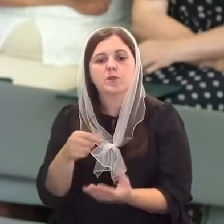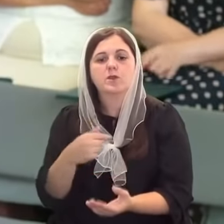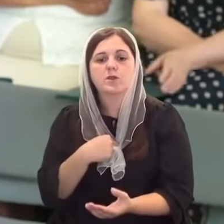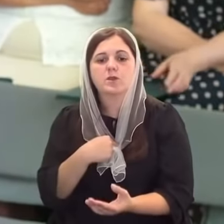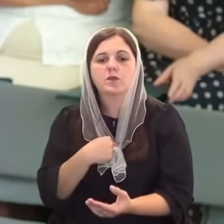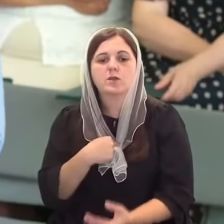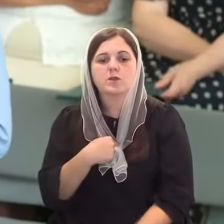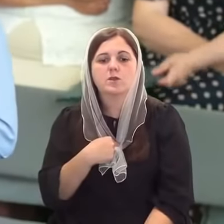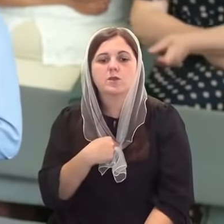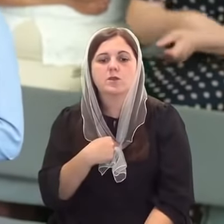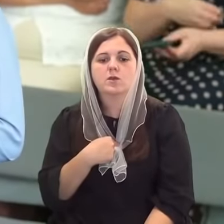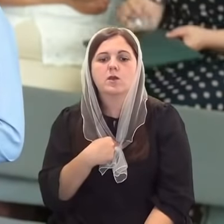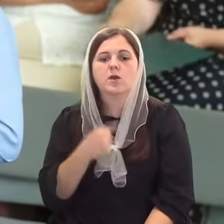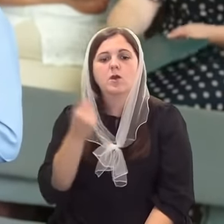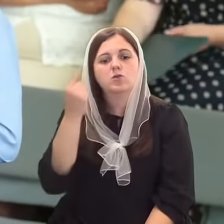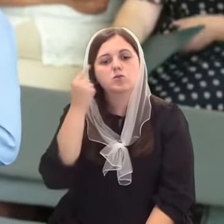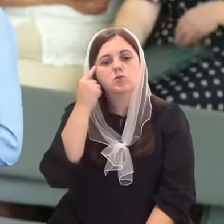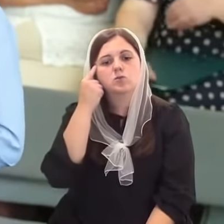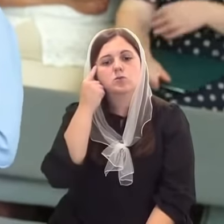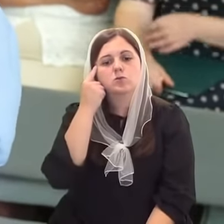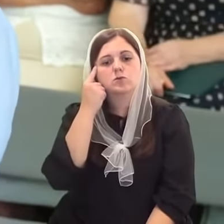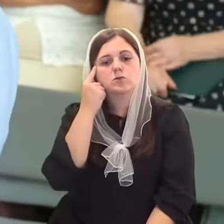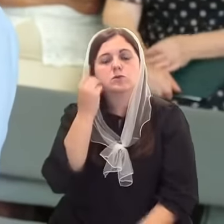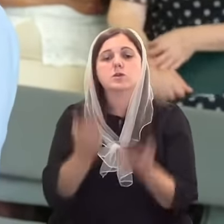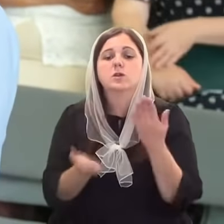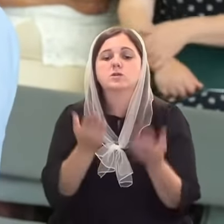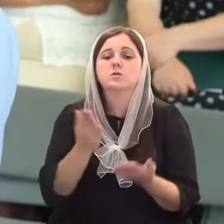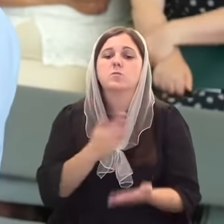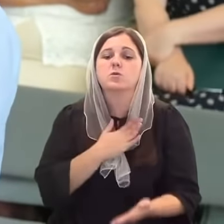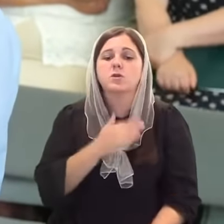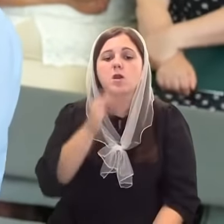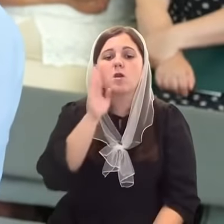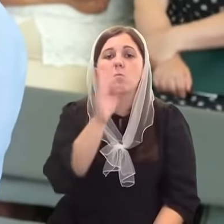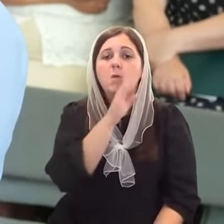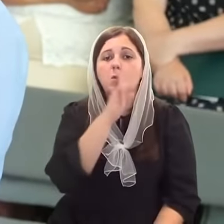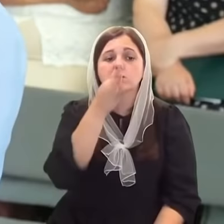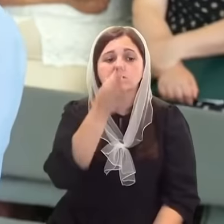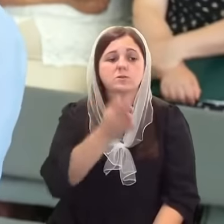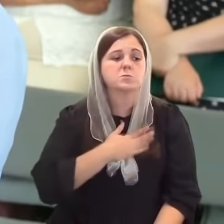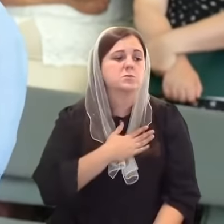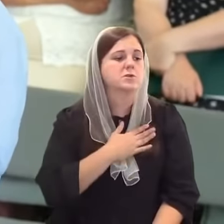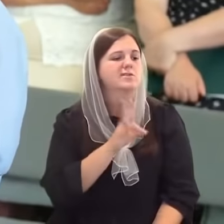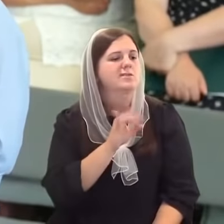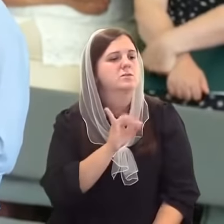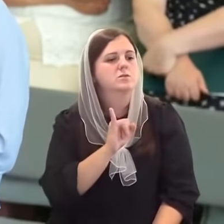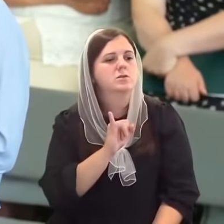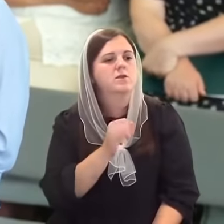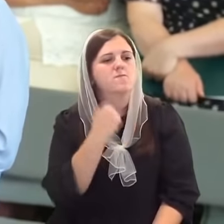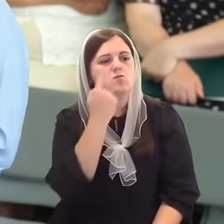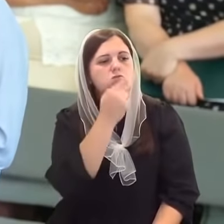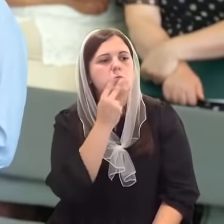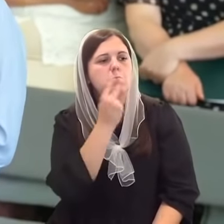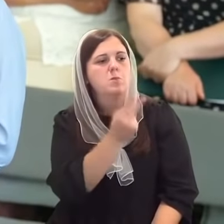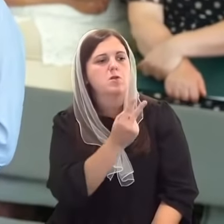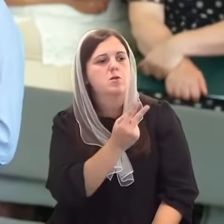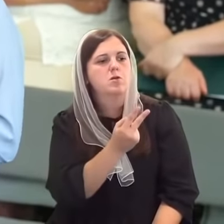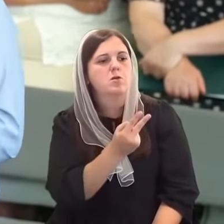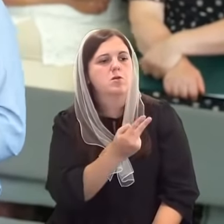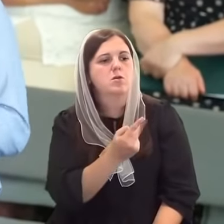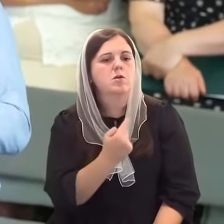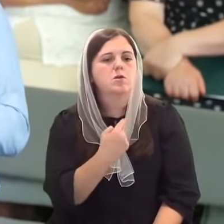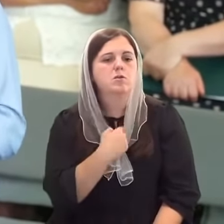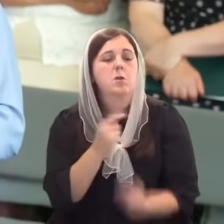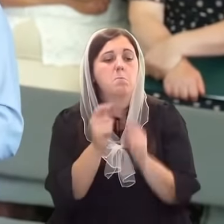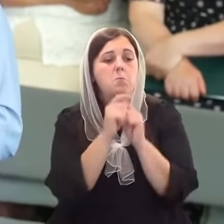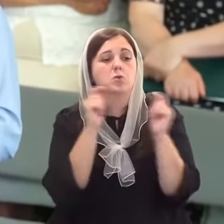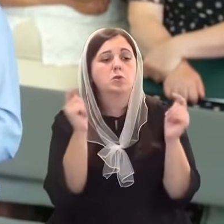буду с вами честен. Я думал, что если моя мама скажет мне «нет», мне в лицо, в глаза, я думал, я